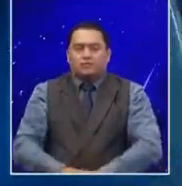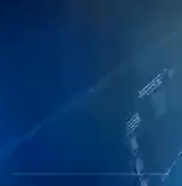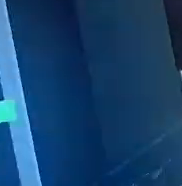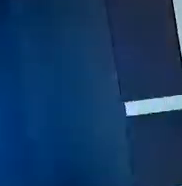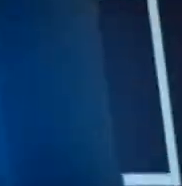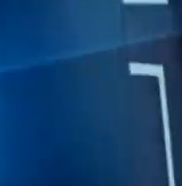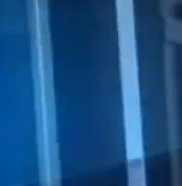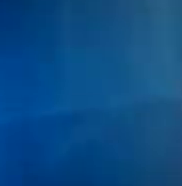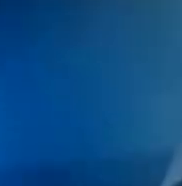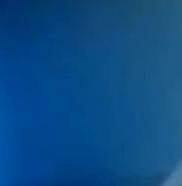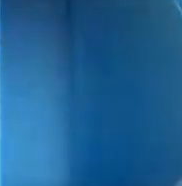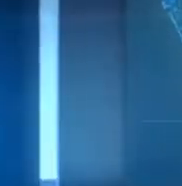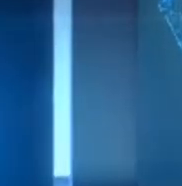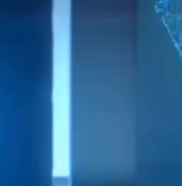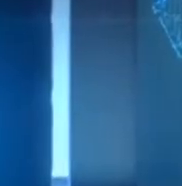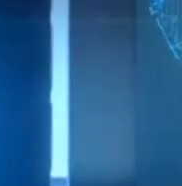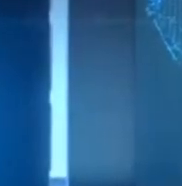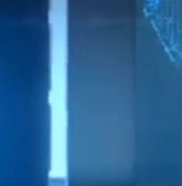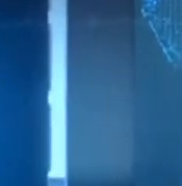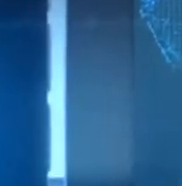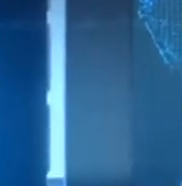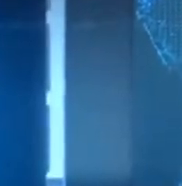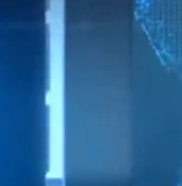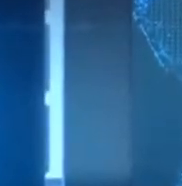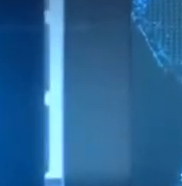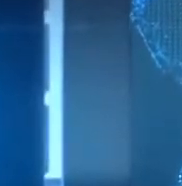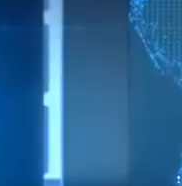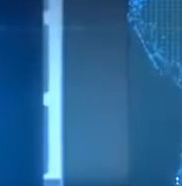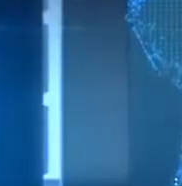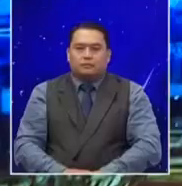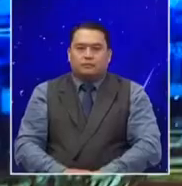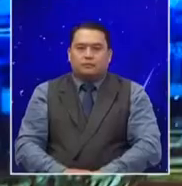Асет Дюсембек, телеканал ЖТСУ, Талгарский район.